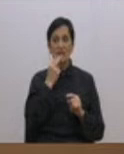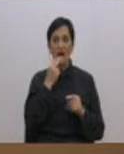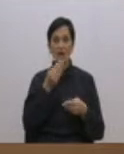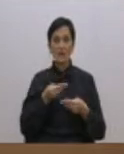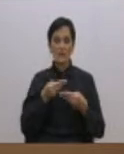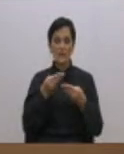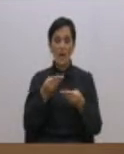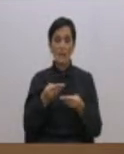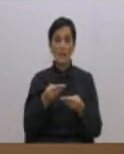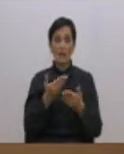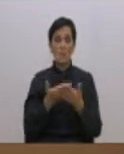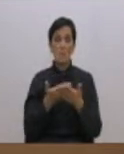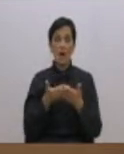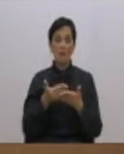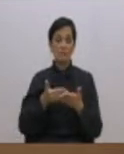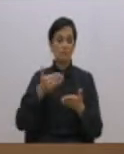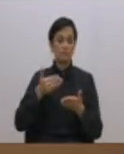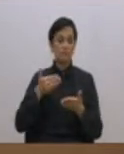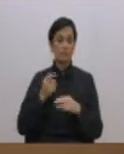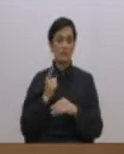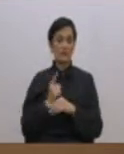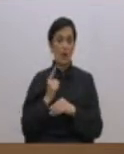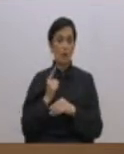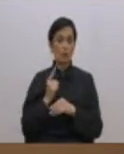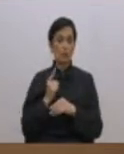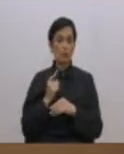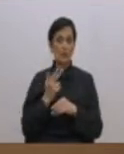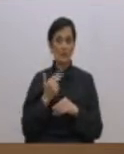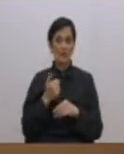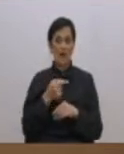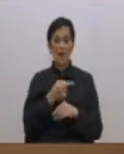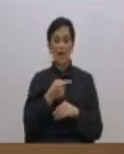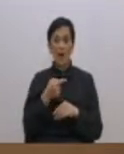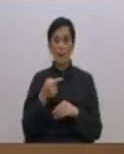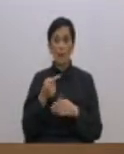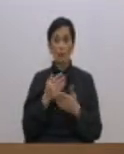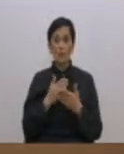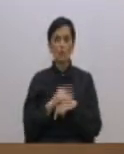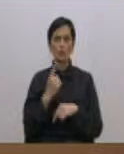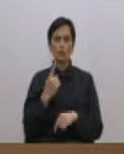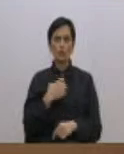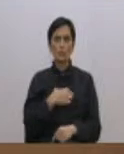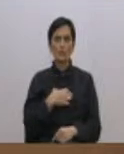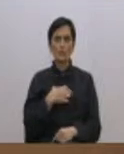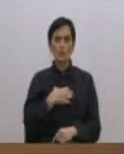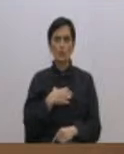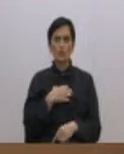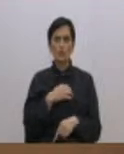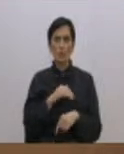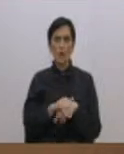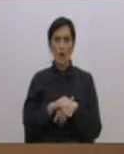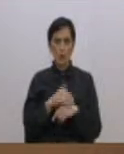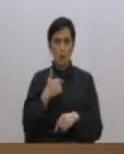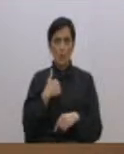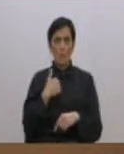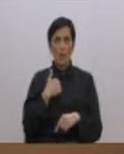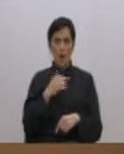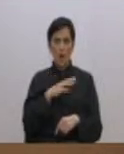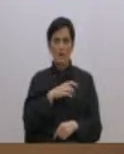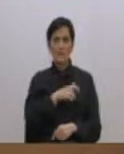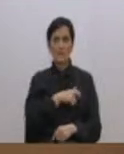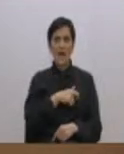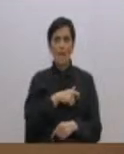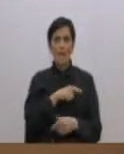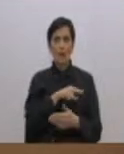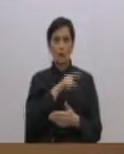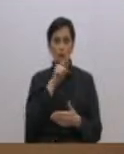რომელიც მანამდე თქვა დაუშვებელია და რაღაც გამონაკლისებს უშვებენ, მაგრამ ამური მე ამაზე მქონდა სადეპუტატო კითხვაც